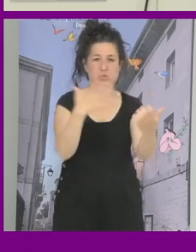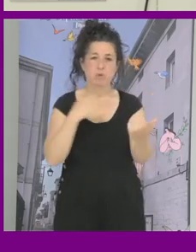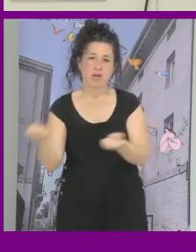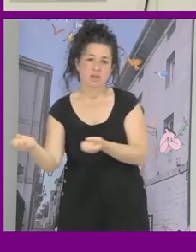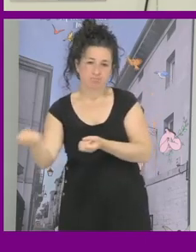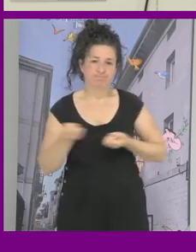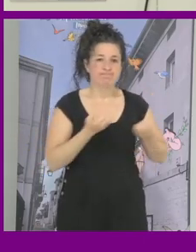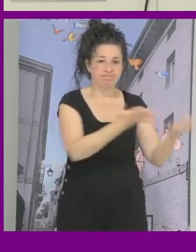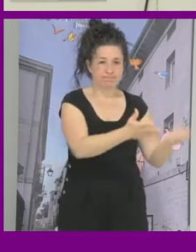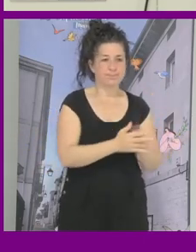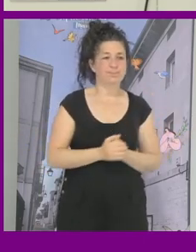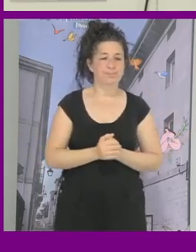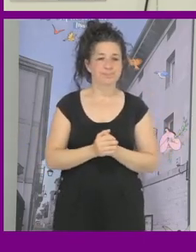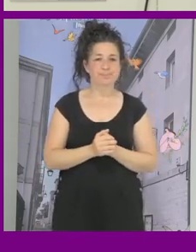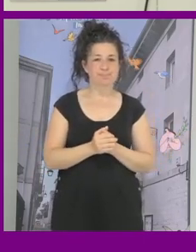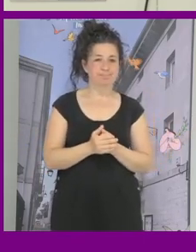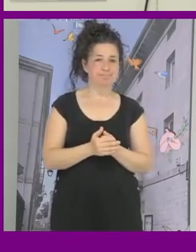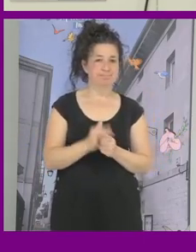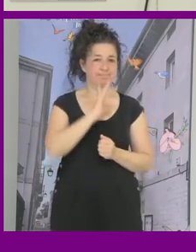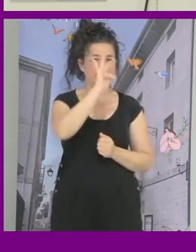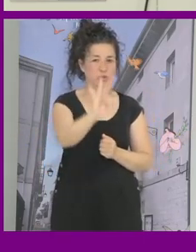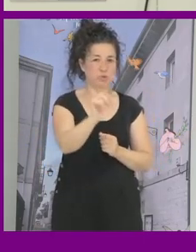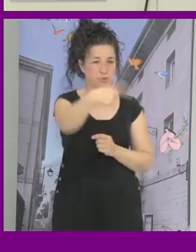zuei leku ustea.